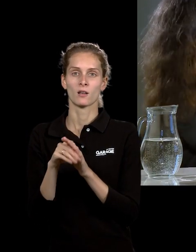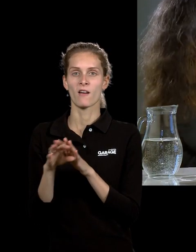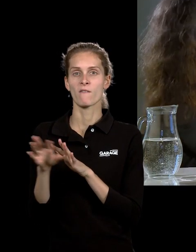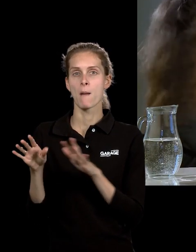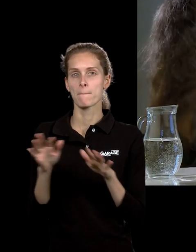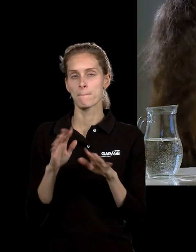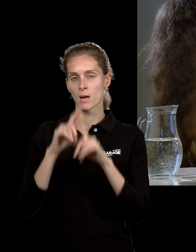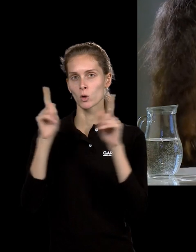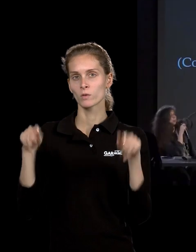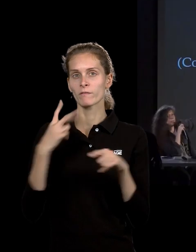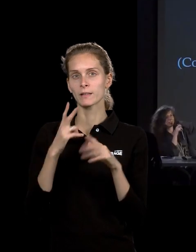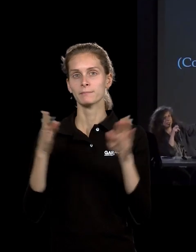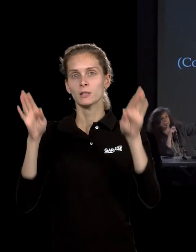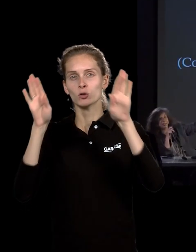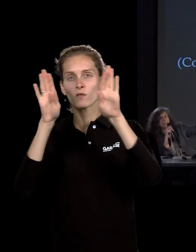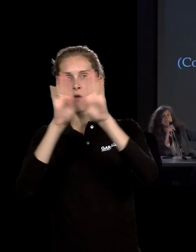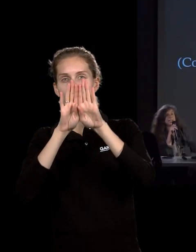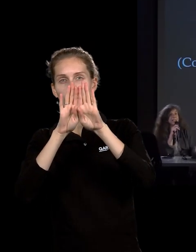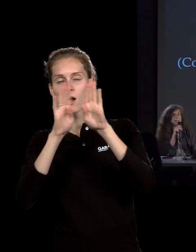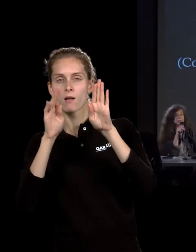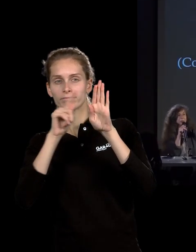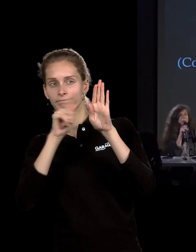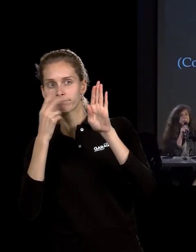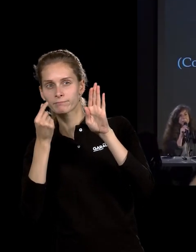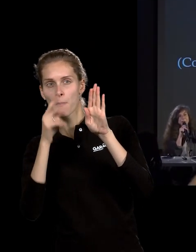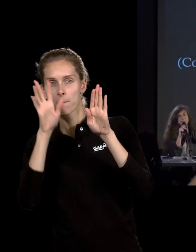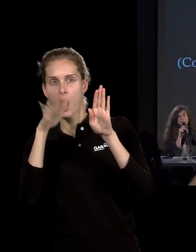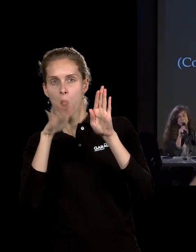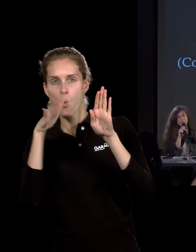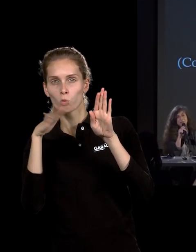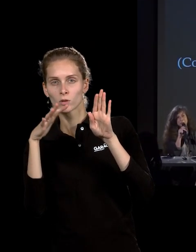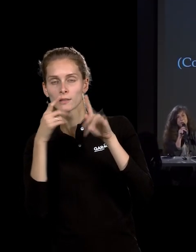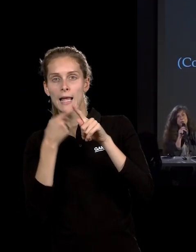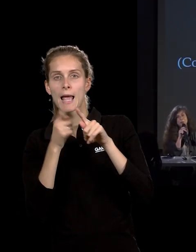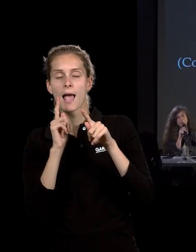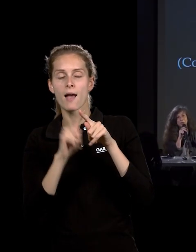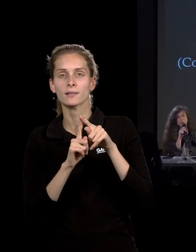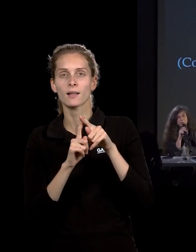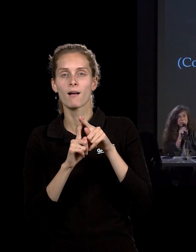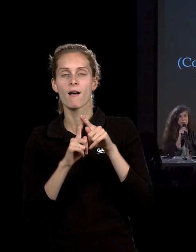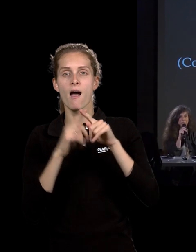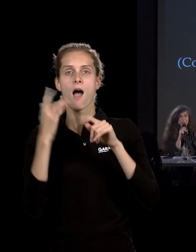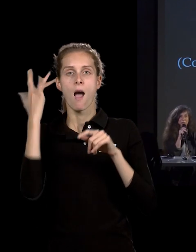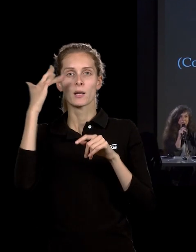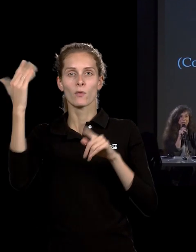за створкой, видите, там такое нечто полосатое, это, собственно говоря, американский флаг Джаспера Джонса.